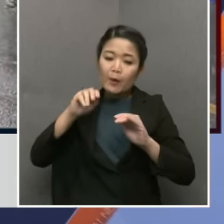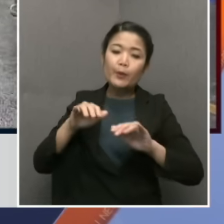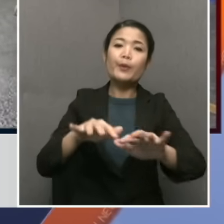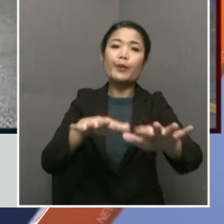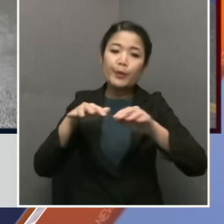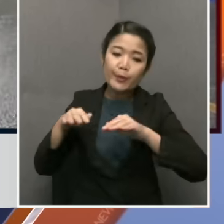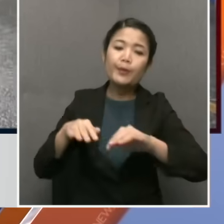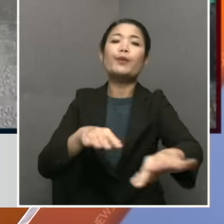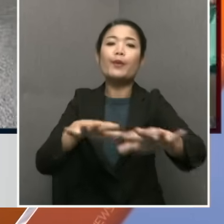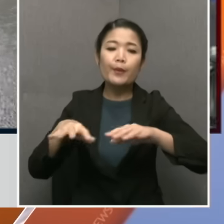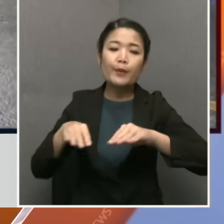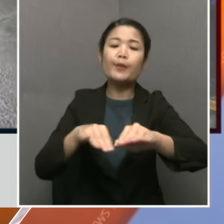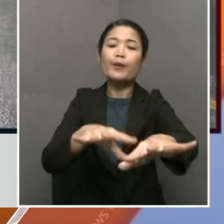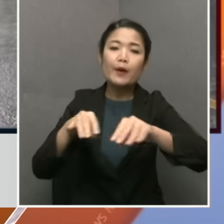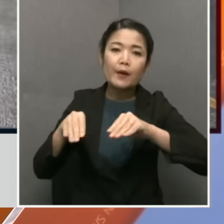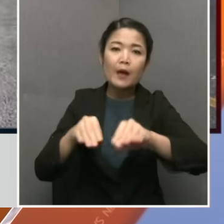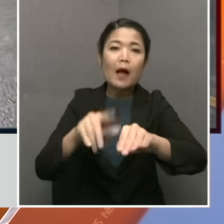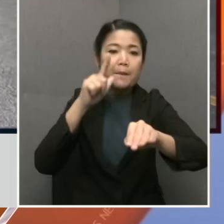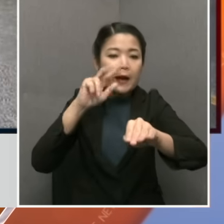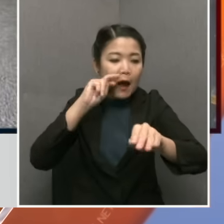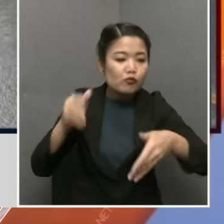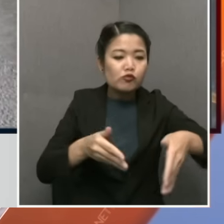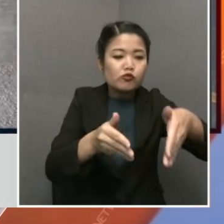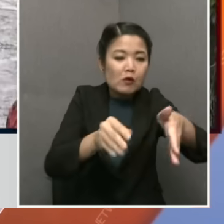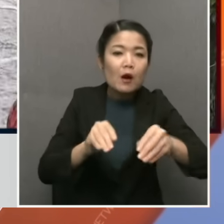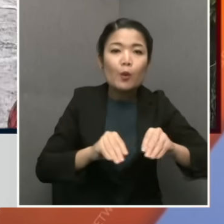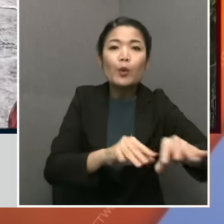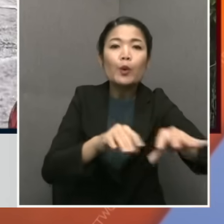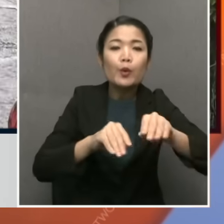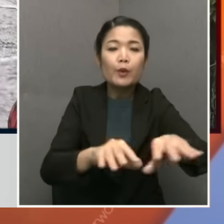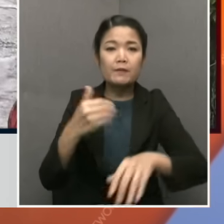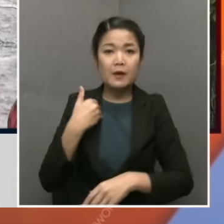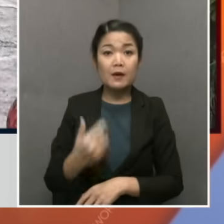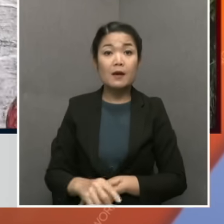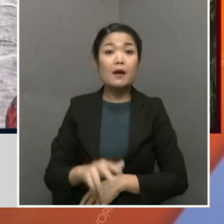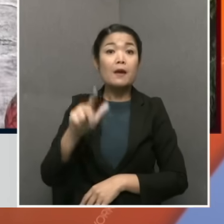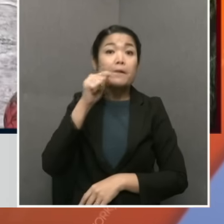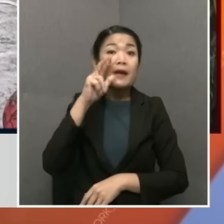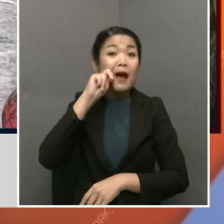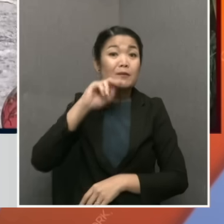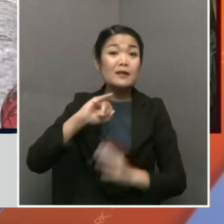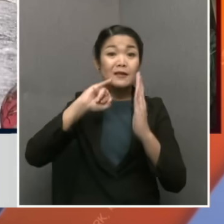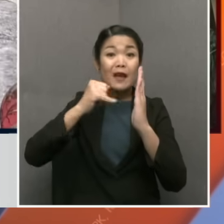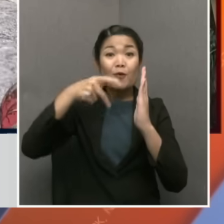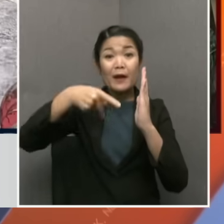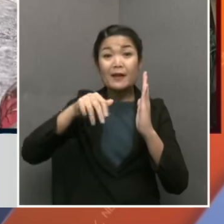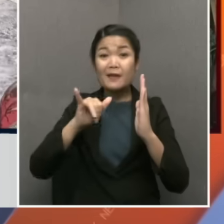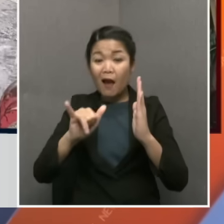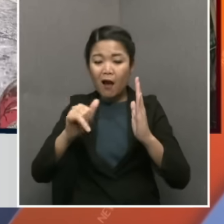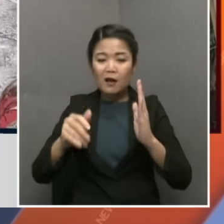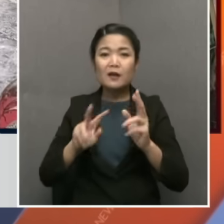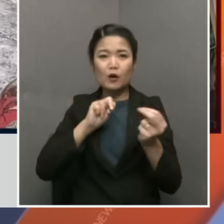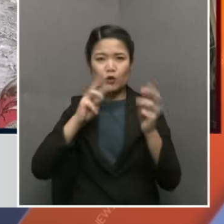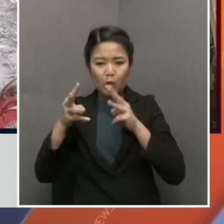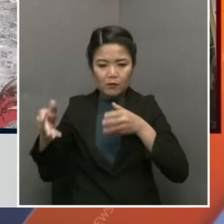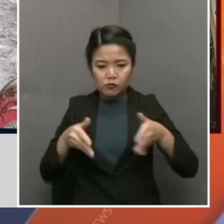ลงมาในทุ่งต่างๆลงมาในแม่น้ำสายหลักนะครับเพราะฉะนั้นจะเห็นว่าน้ำในแม่น้ำเจ้าพระยาที่ไหลผ่านจังหวัดนครสวรรค์นี่อยู่ใน